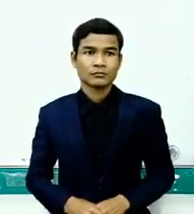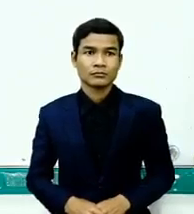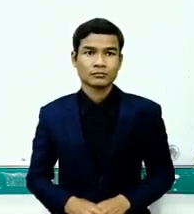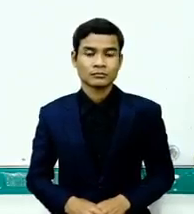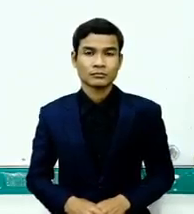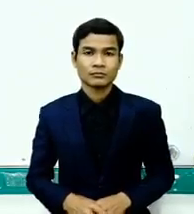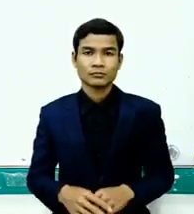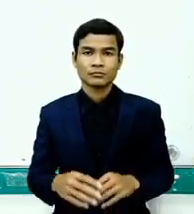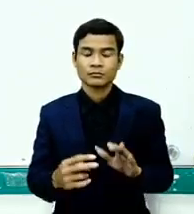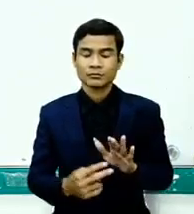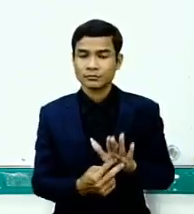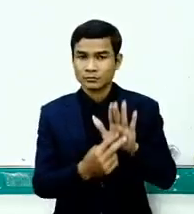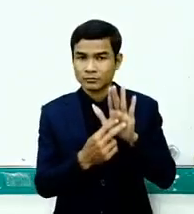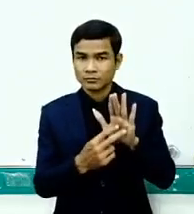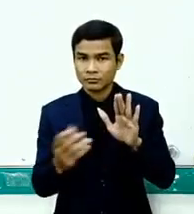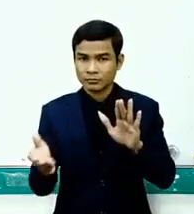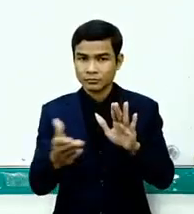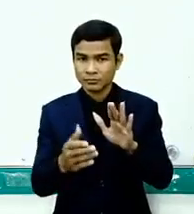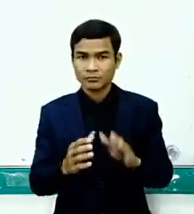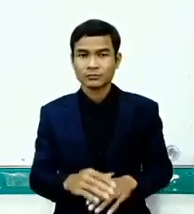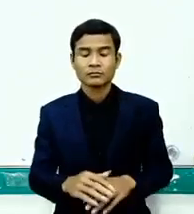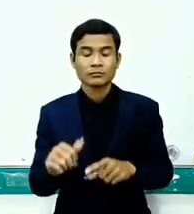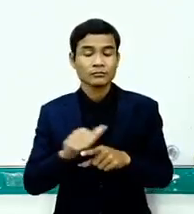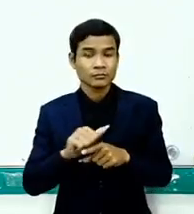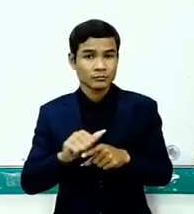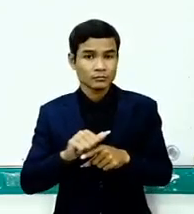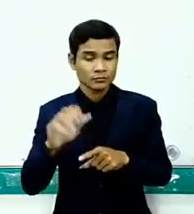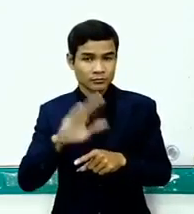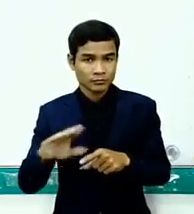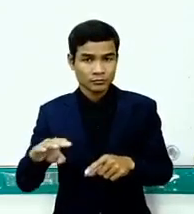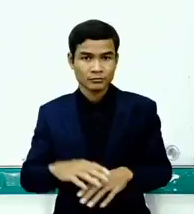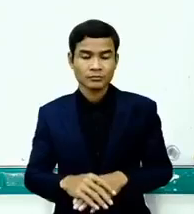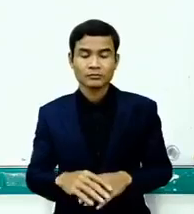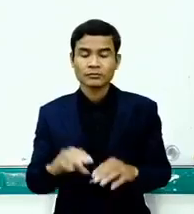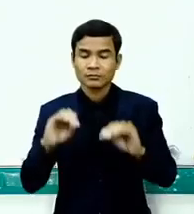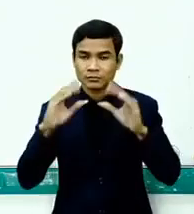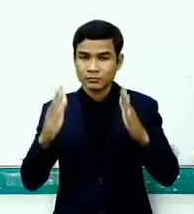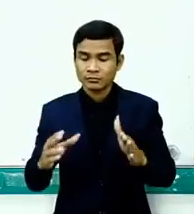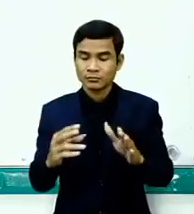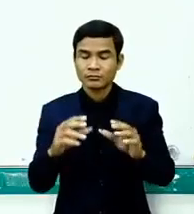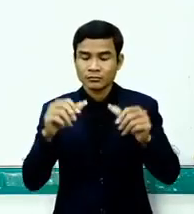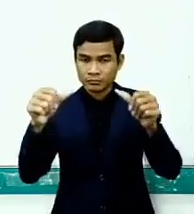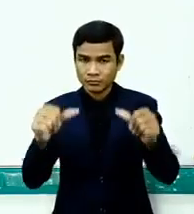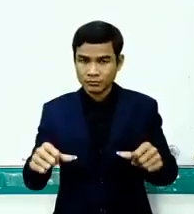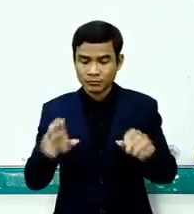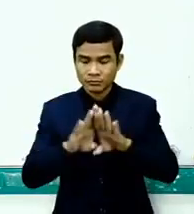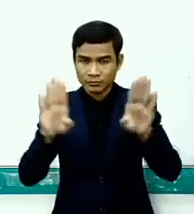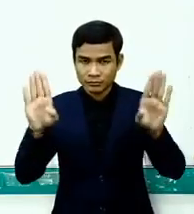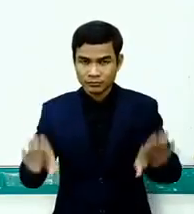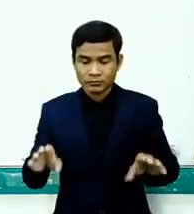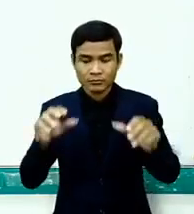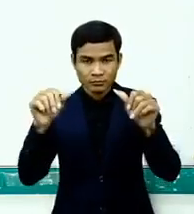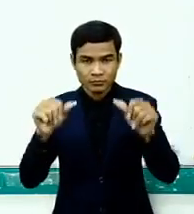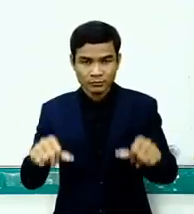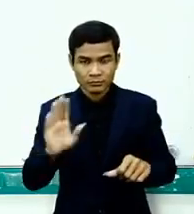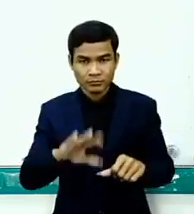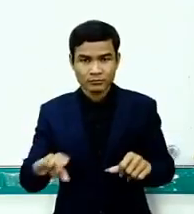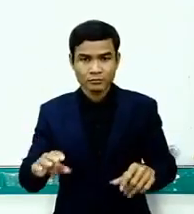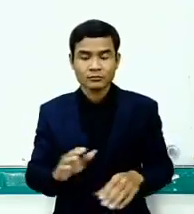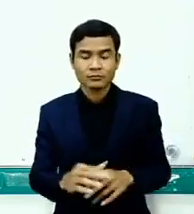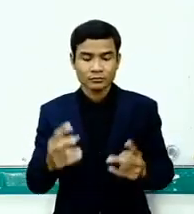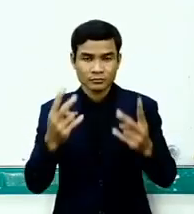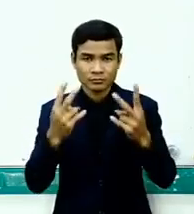ចាមកហើយចានេះគឺលំហាត់ចាអ្នកគ្រូបិទបង្ហាញកូននៅលើក្តារខៀនចាអញ្ចឹ